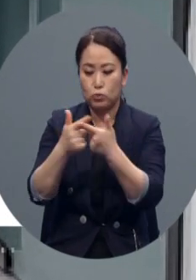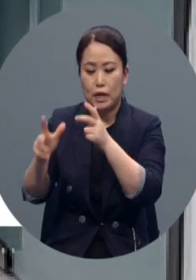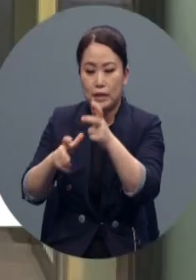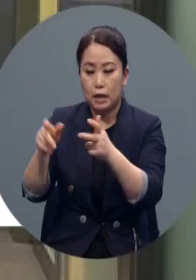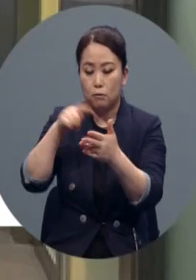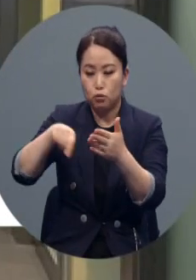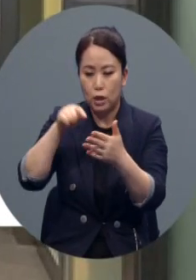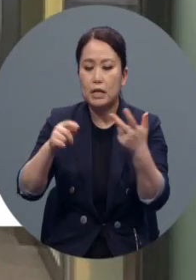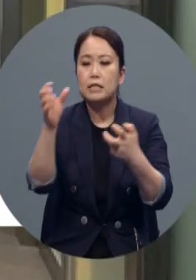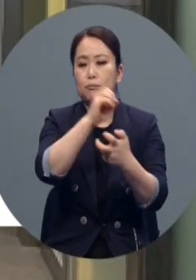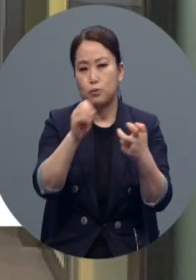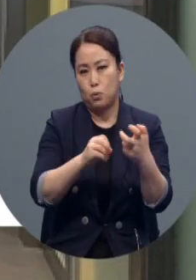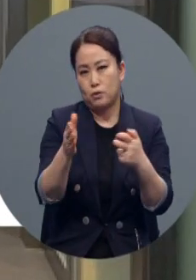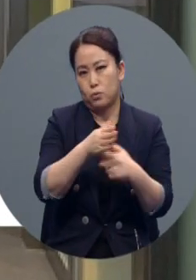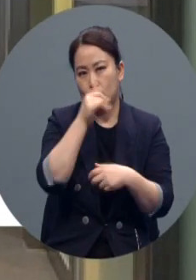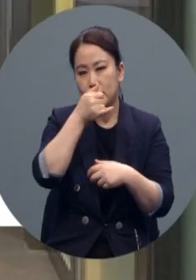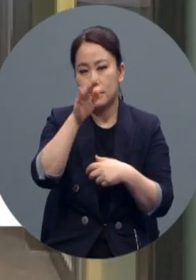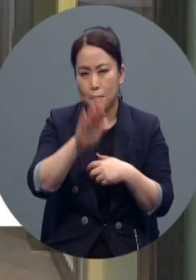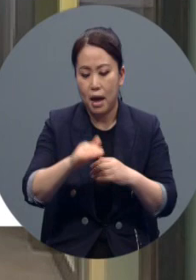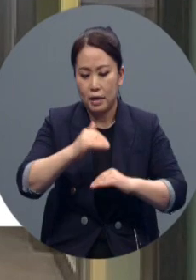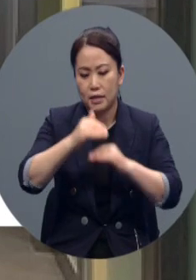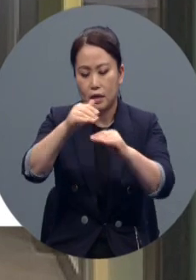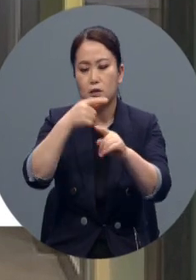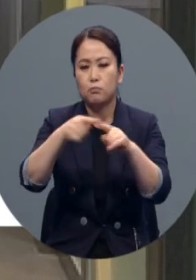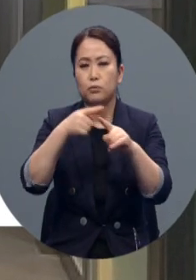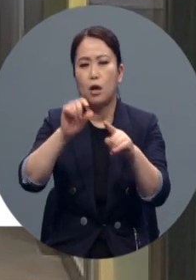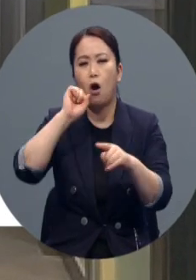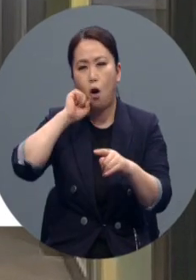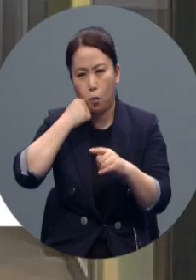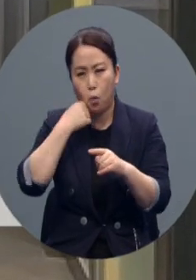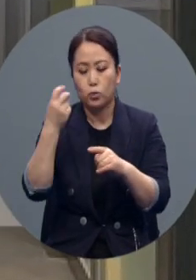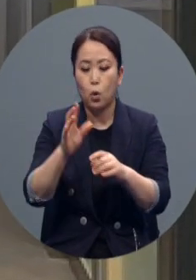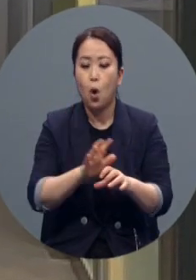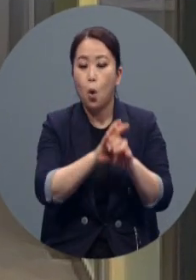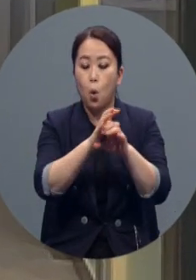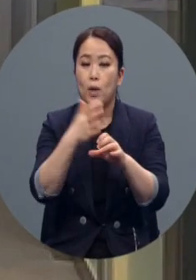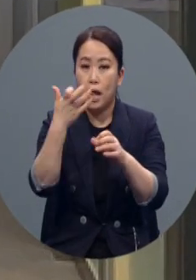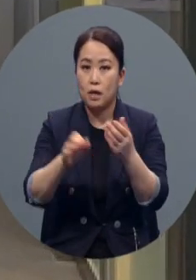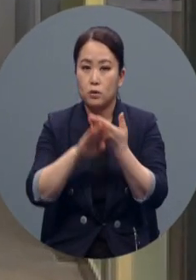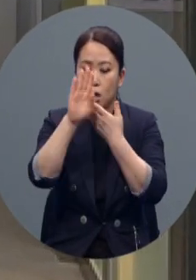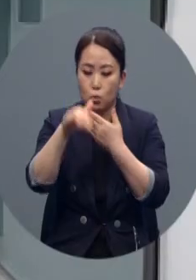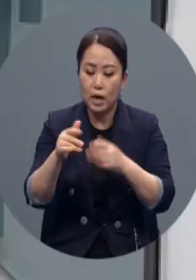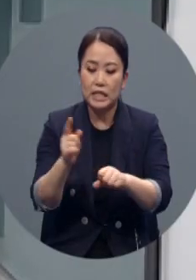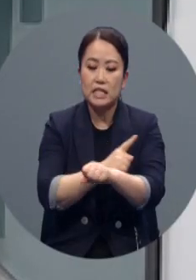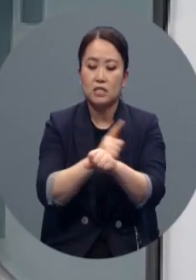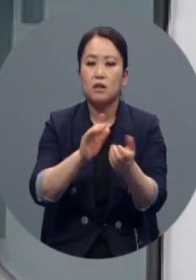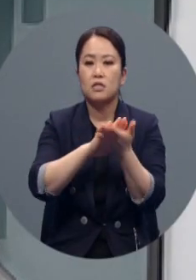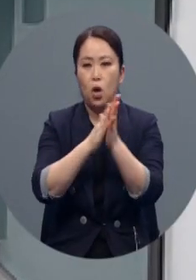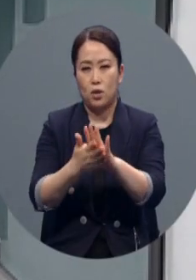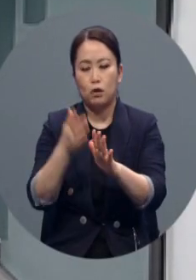체계적인 분석이 어려웠으며 코로나19 이후 디지털 전환의 중요성이 날로 높아지고 있습니다.